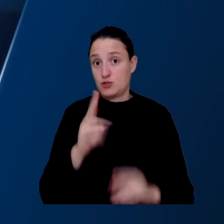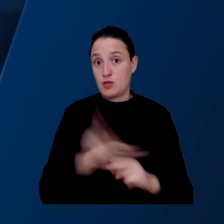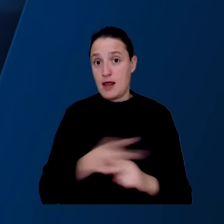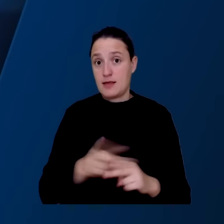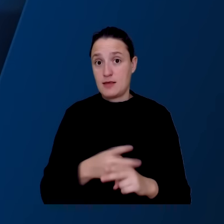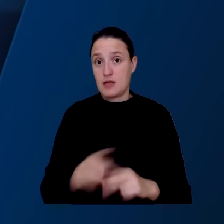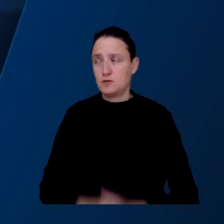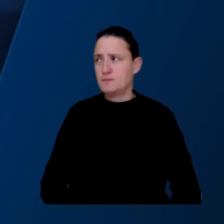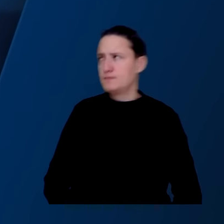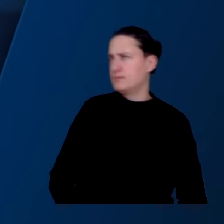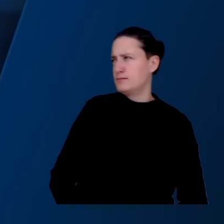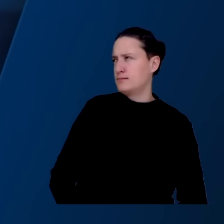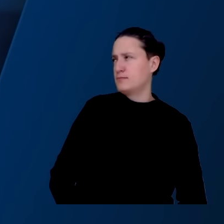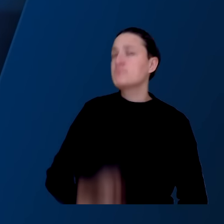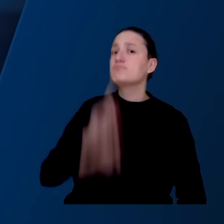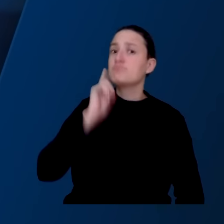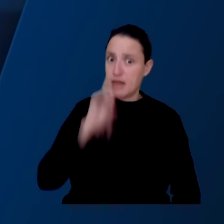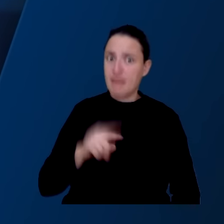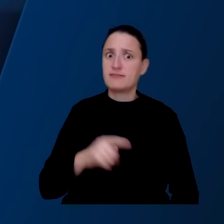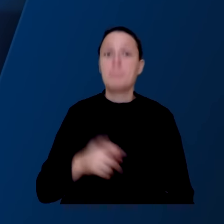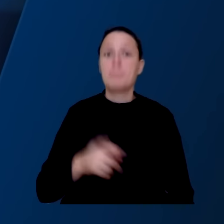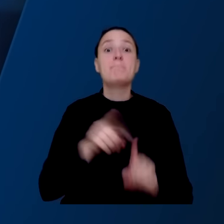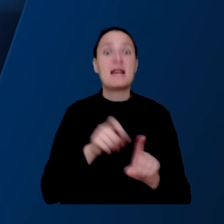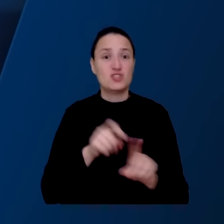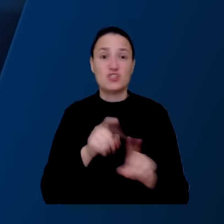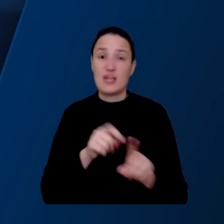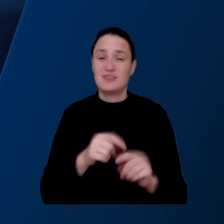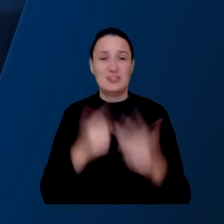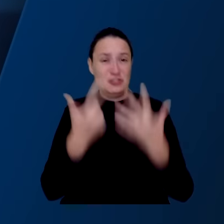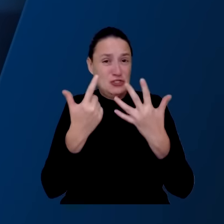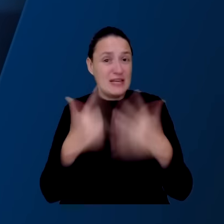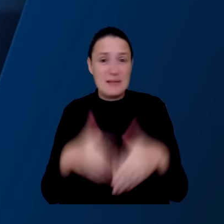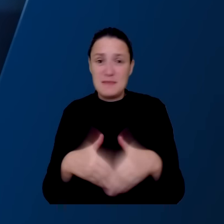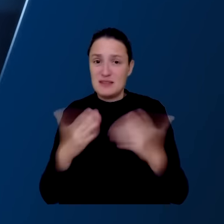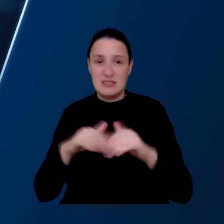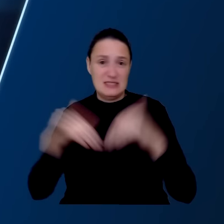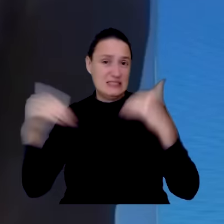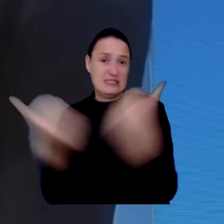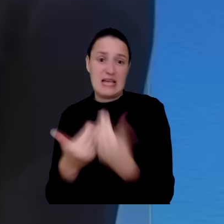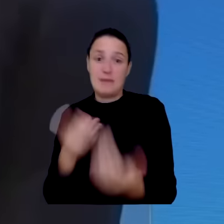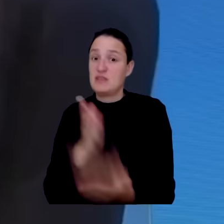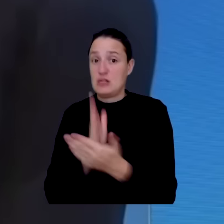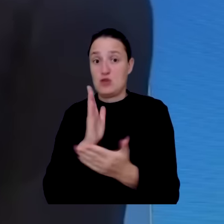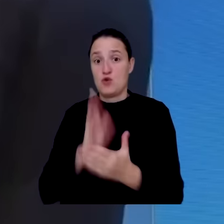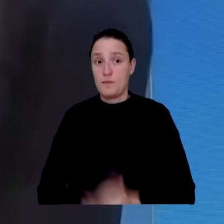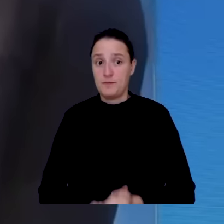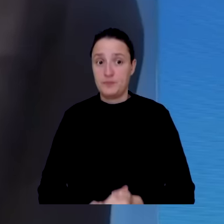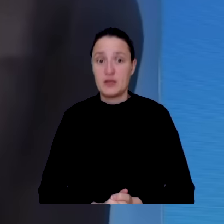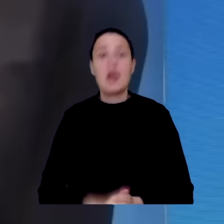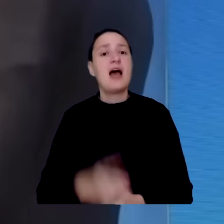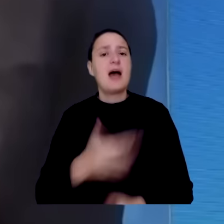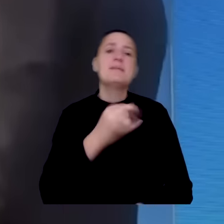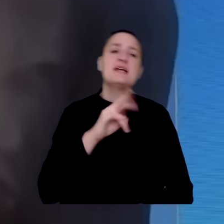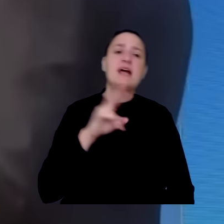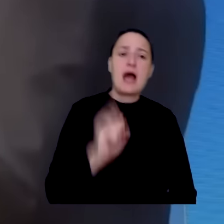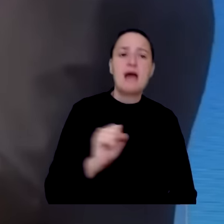z wiceministrem sprawiedliwości. W październiku jest zaledwie 7 dni, podczas których odbywają się posiedzenia Sejmu. Zresztą i Myrcha, i Gajewska